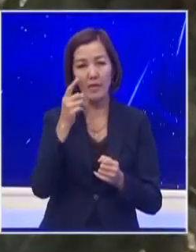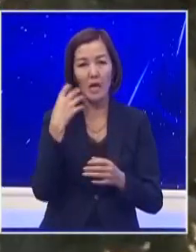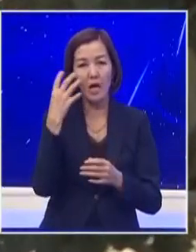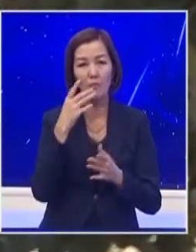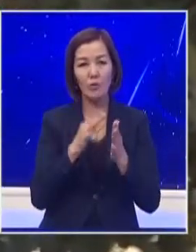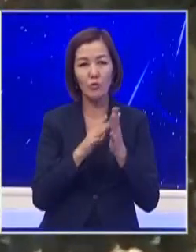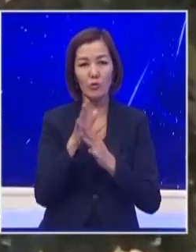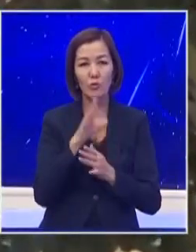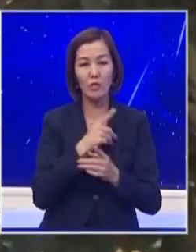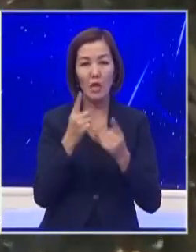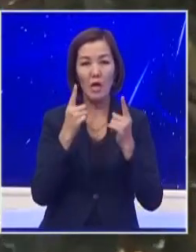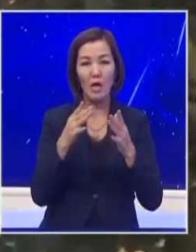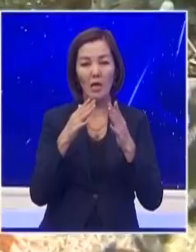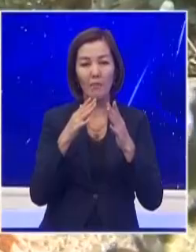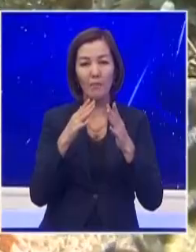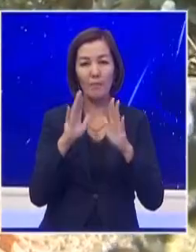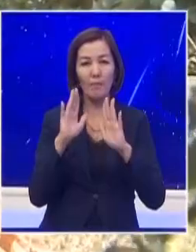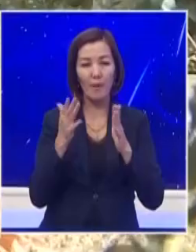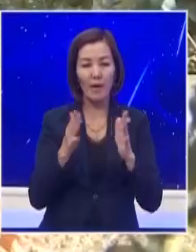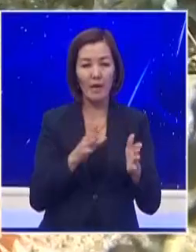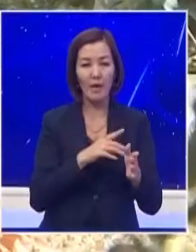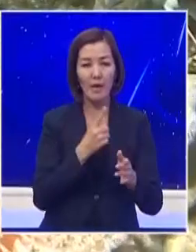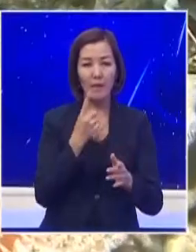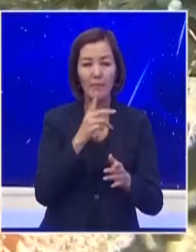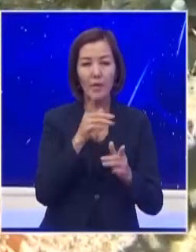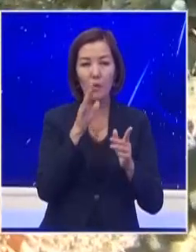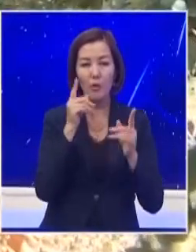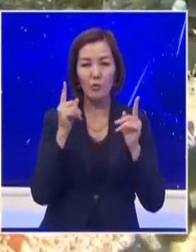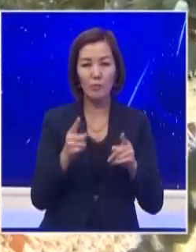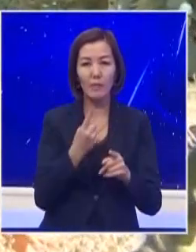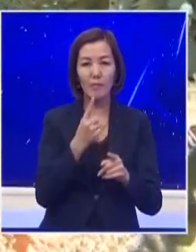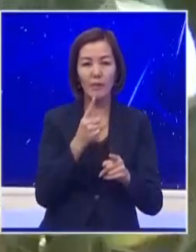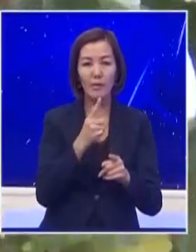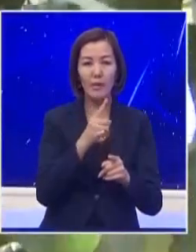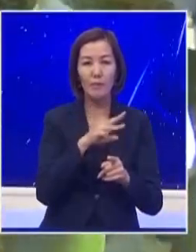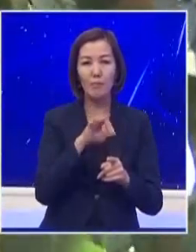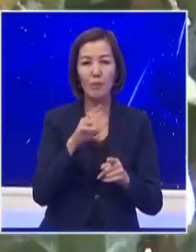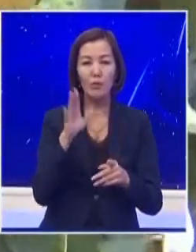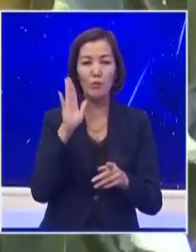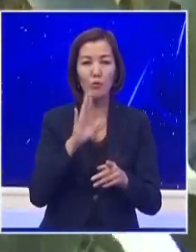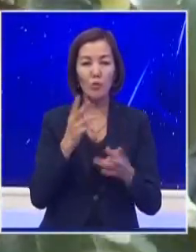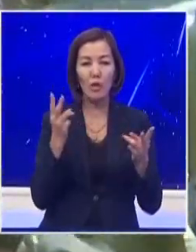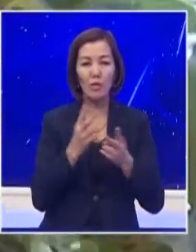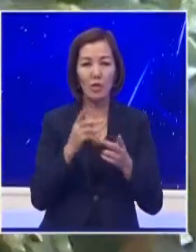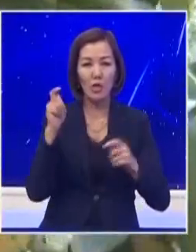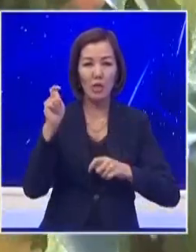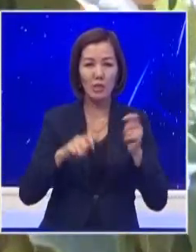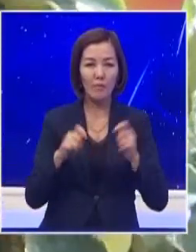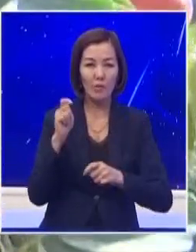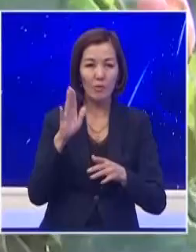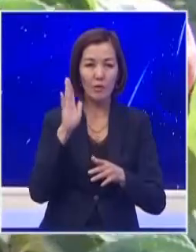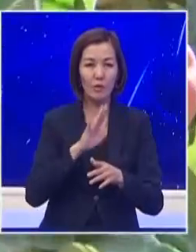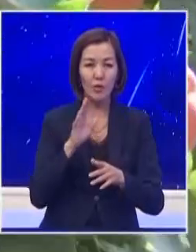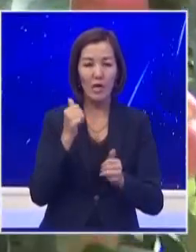сортын өсіреді. Алып баққа бір маусымда 1 миллион текше метр су кетеді. Тамшылатып суару әдісін қолданып отырған серіктестік